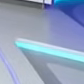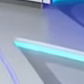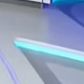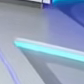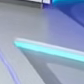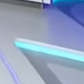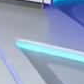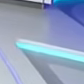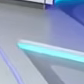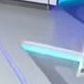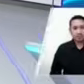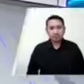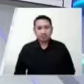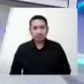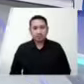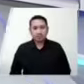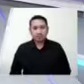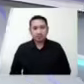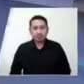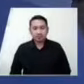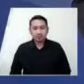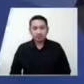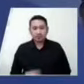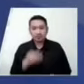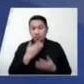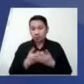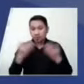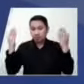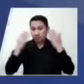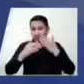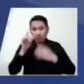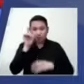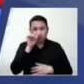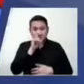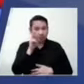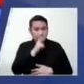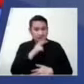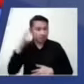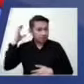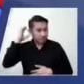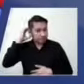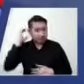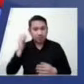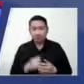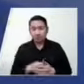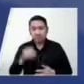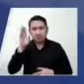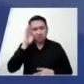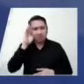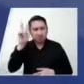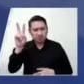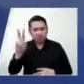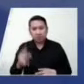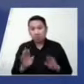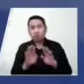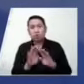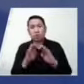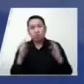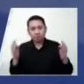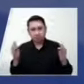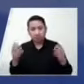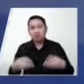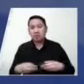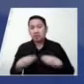Magandang gabi po, Luzon, Visayas at Mindanao. Bukas si Pangulong Bongbong Marcos sa pagbibigay ng